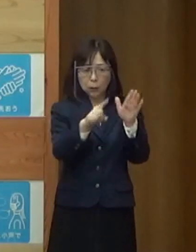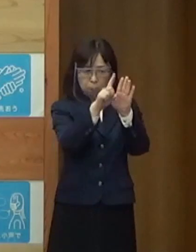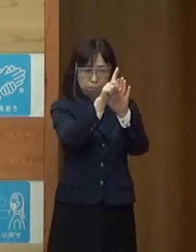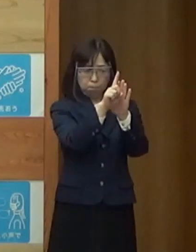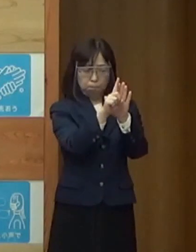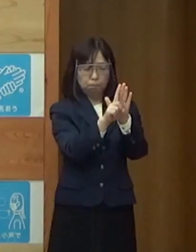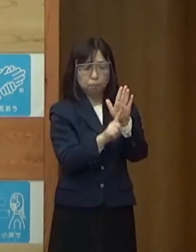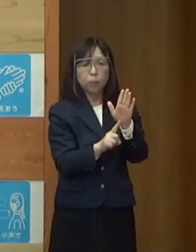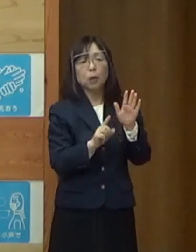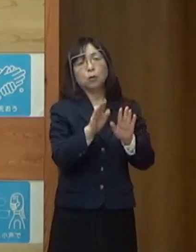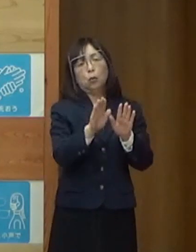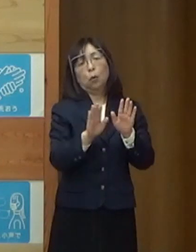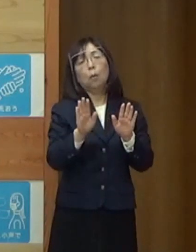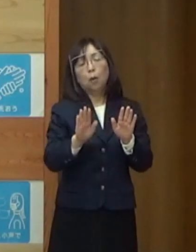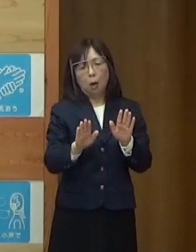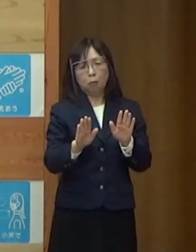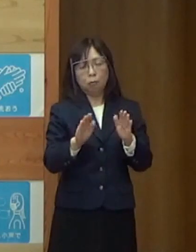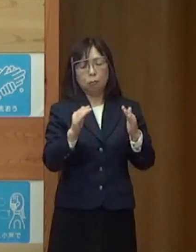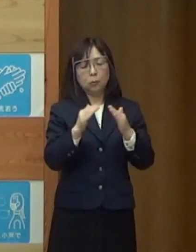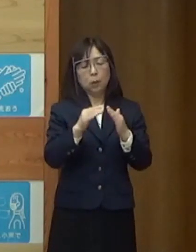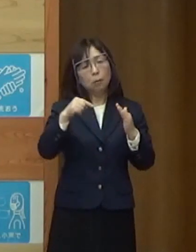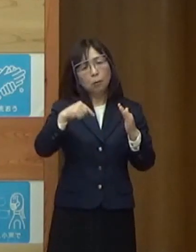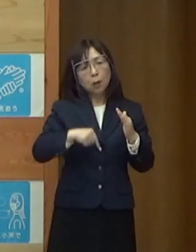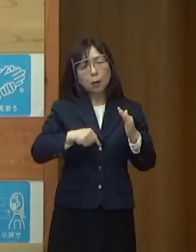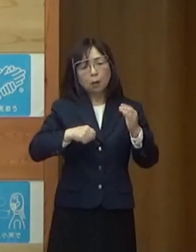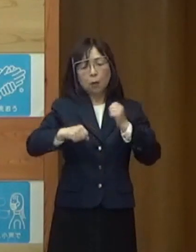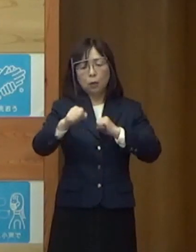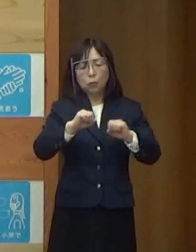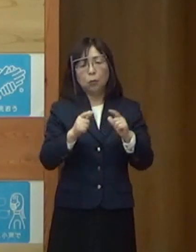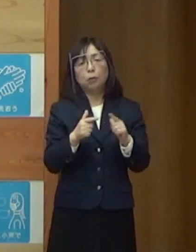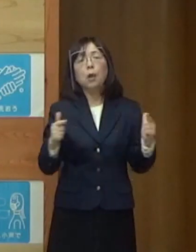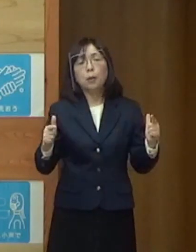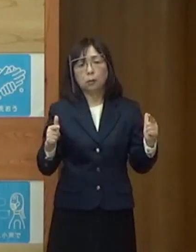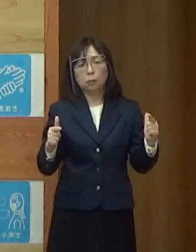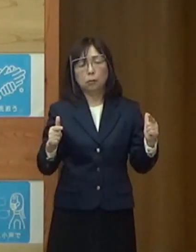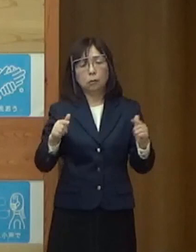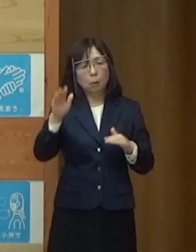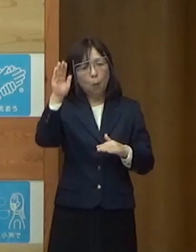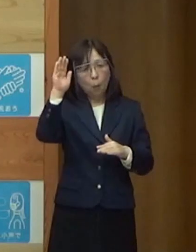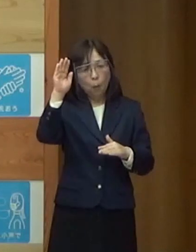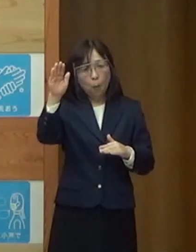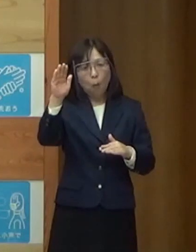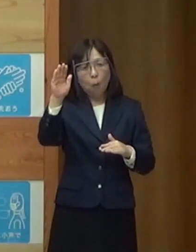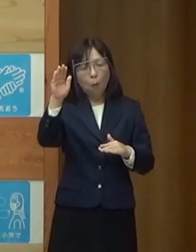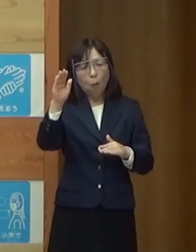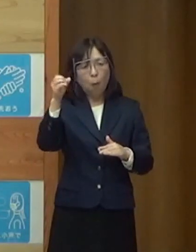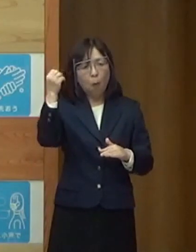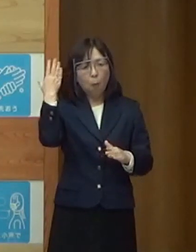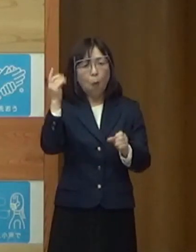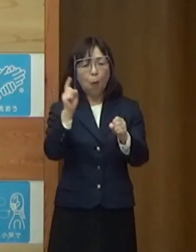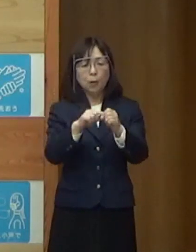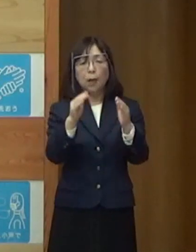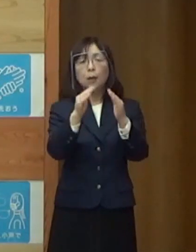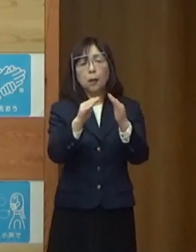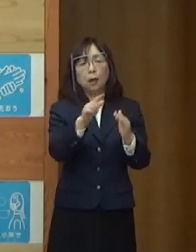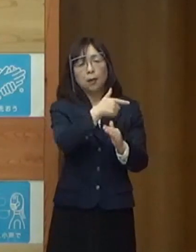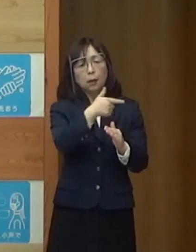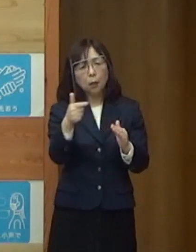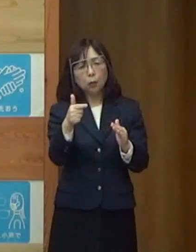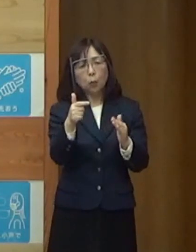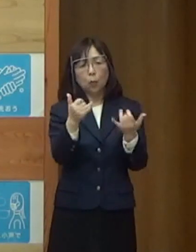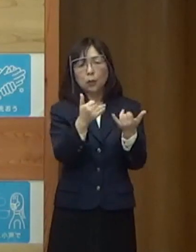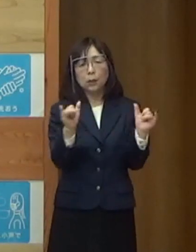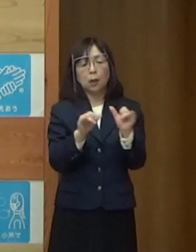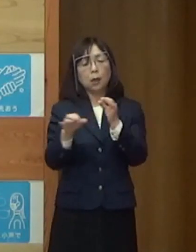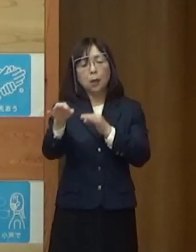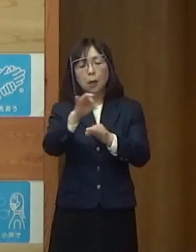しております。屋内での活動が増えてまいります。今後忘年会などさらに社会